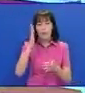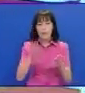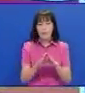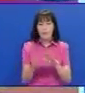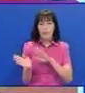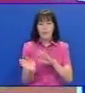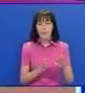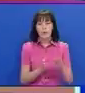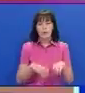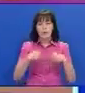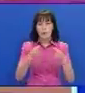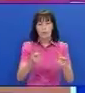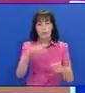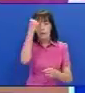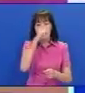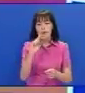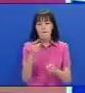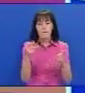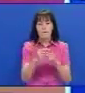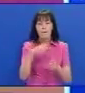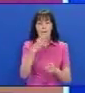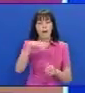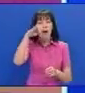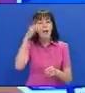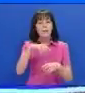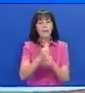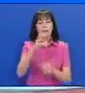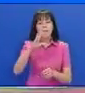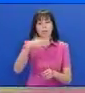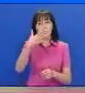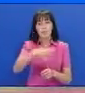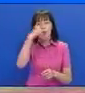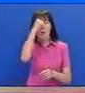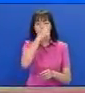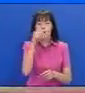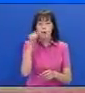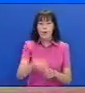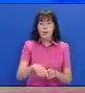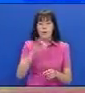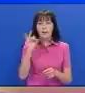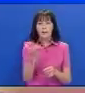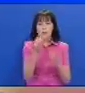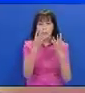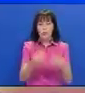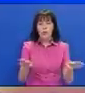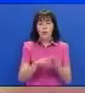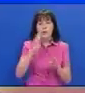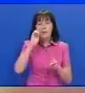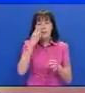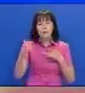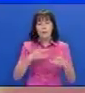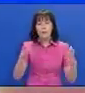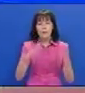өткенді табыстыратын жыл. Бір сөзбен айтқанда, Қазақ хандығына 550 жыл. Осынау тарихи датаға орай Шымкенттегі Түркістан